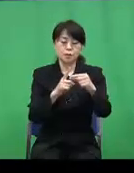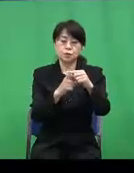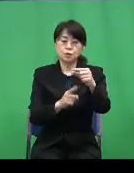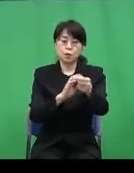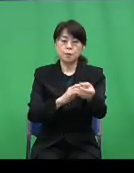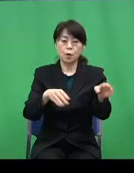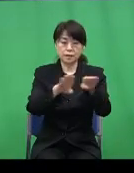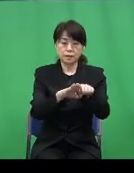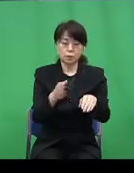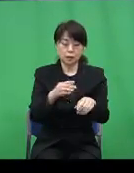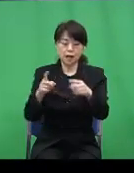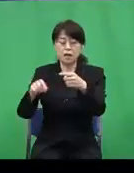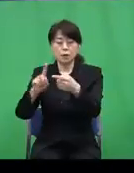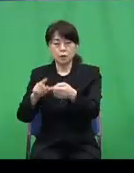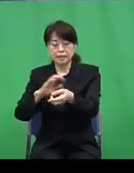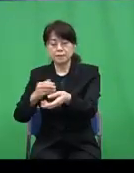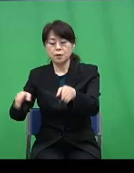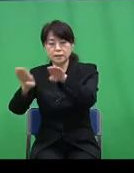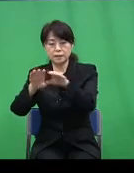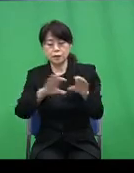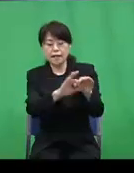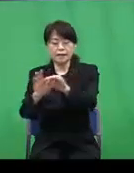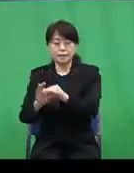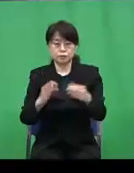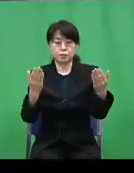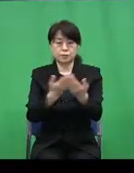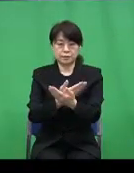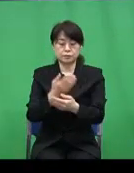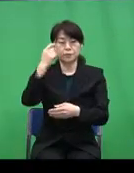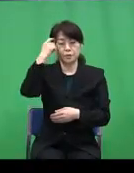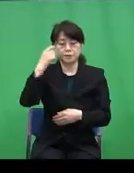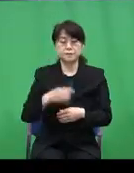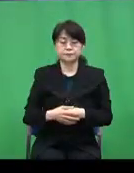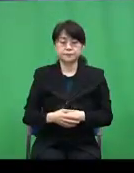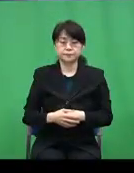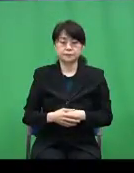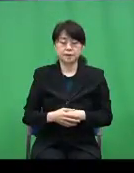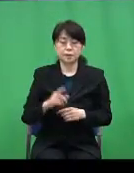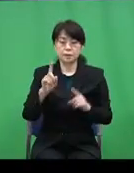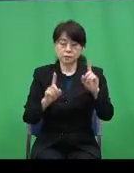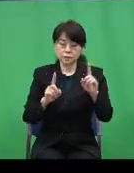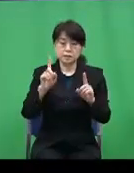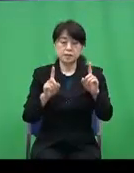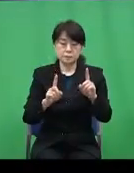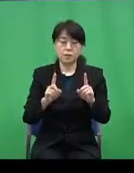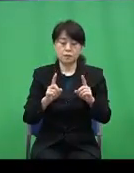中央病院とか公的病院などと連携するということになると思います。いずれにしても